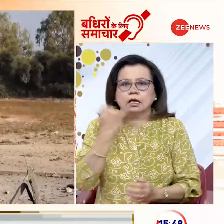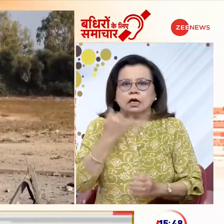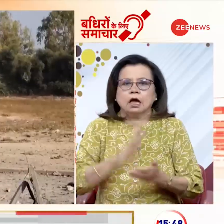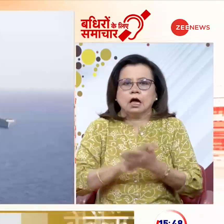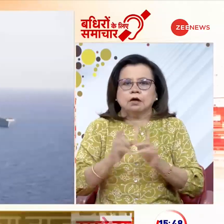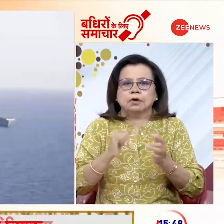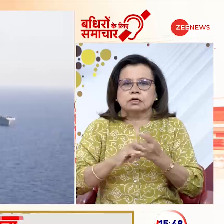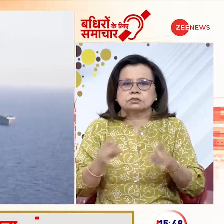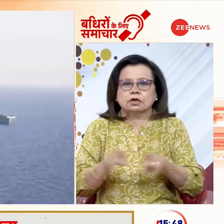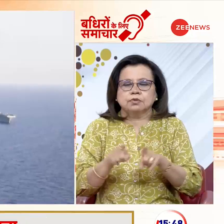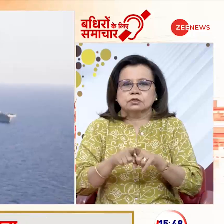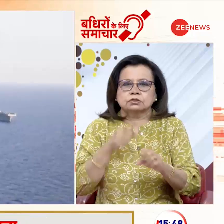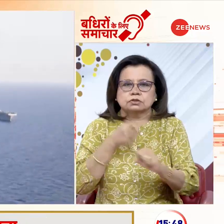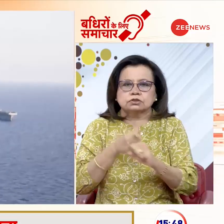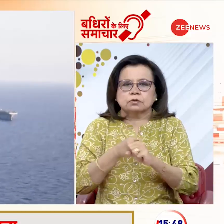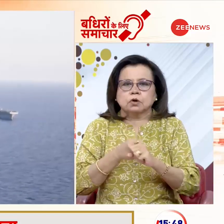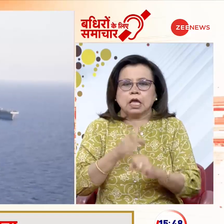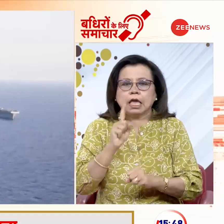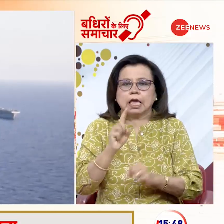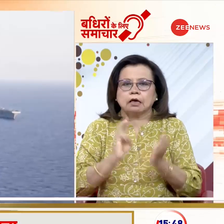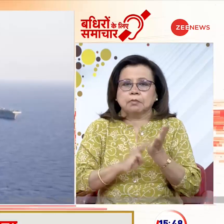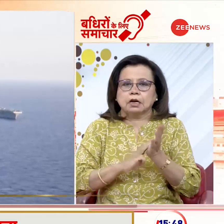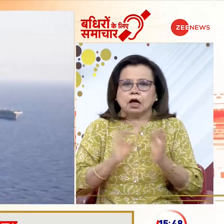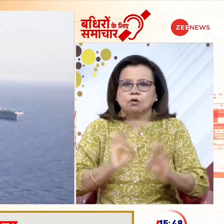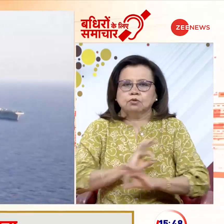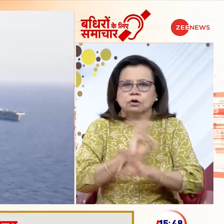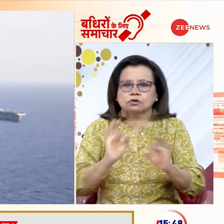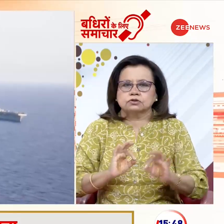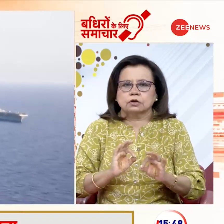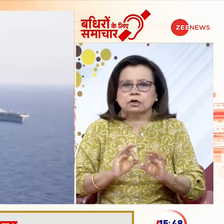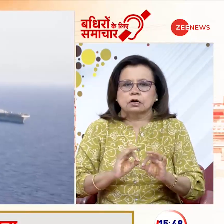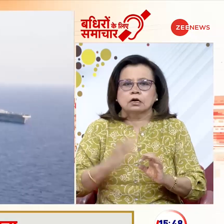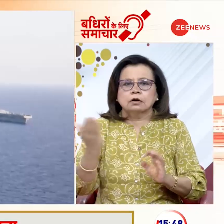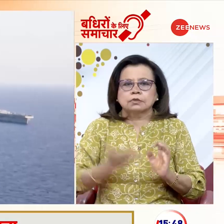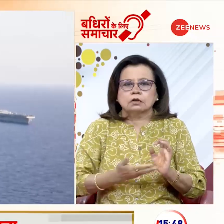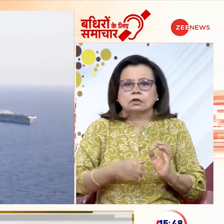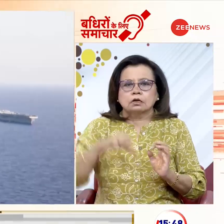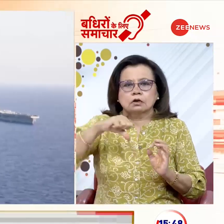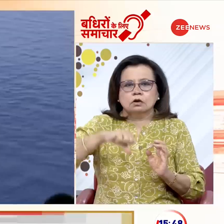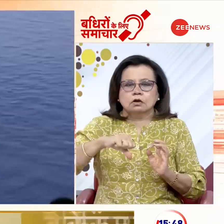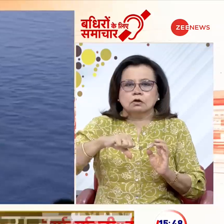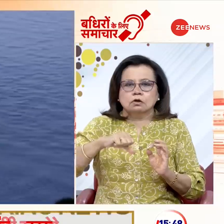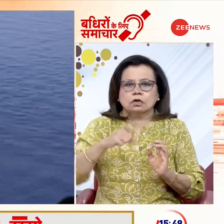इसराइल हमास के बीच जंग को 1 महीना पूरा हो चुका है। अब तक